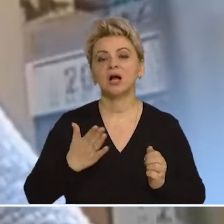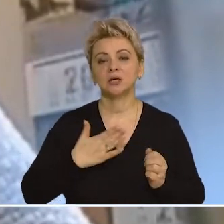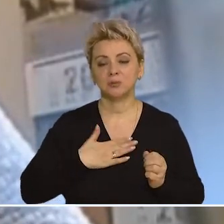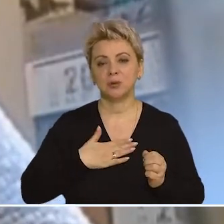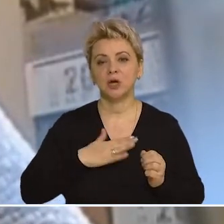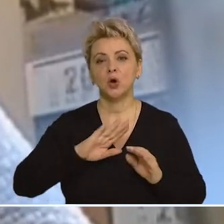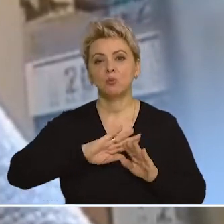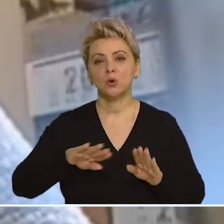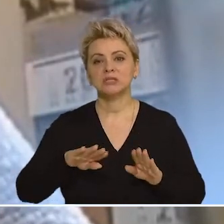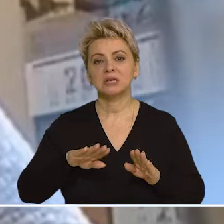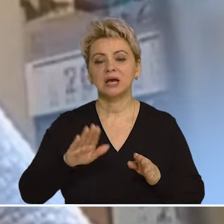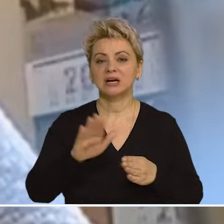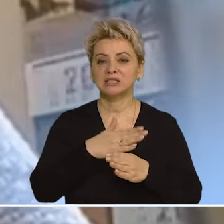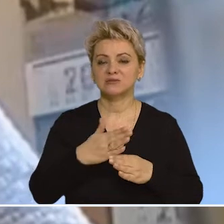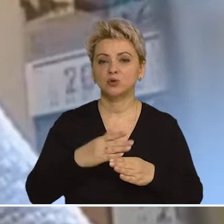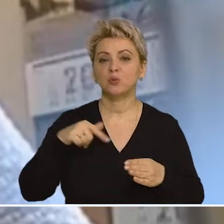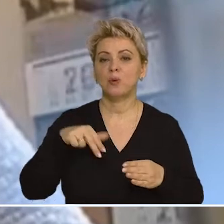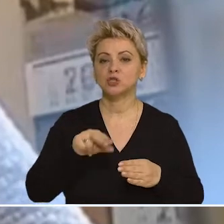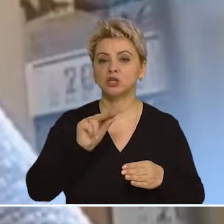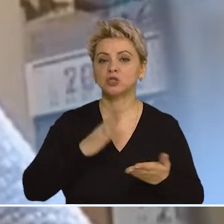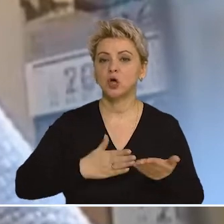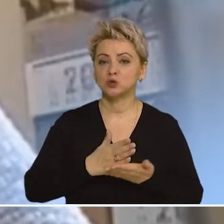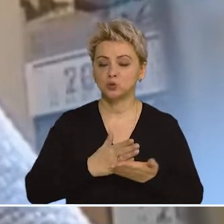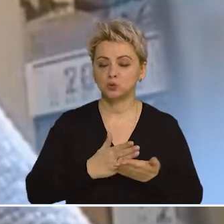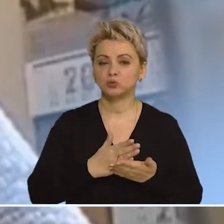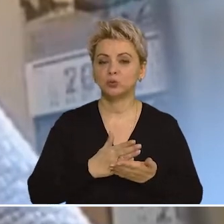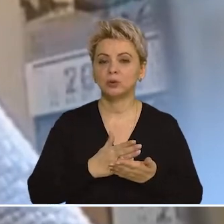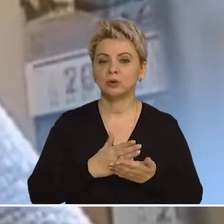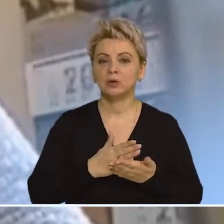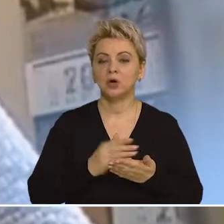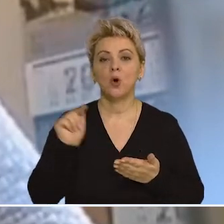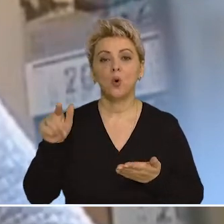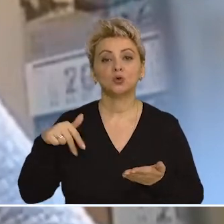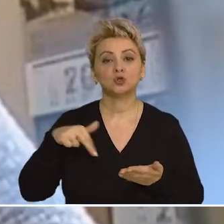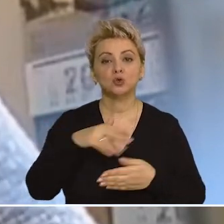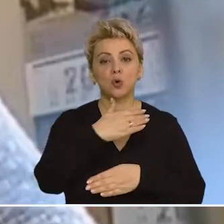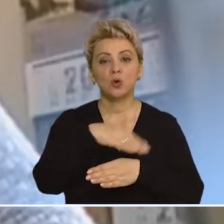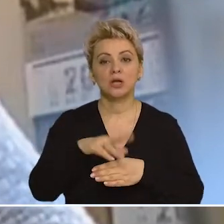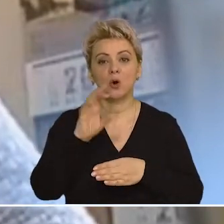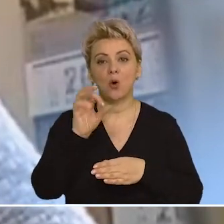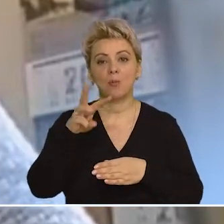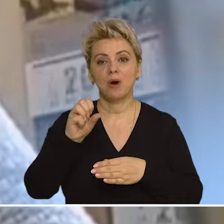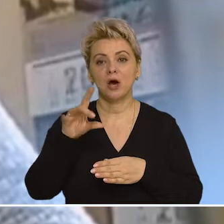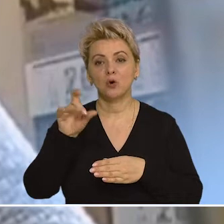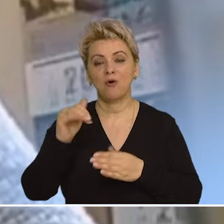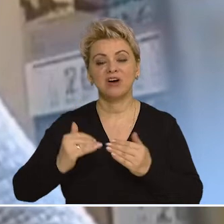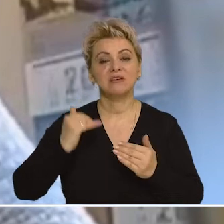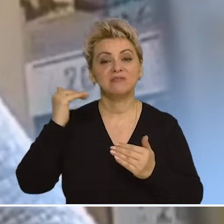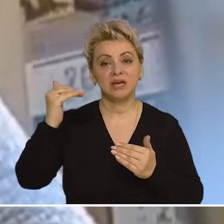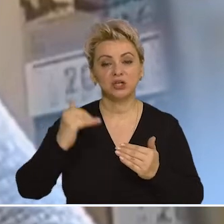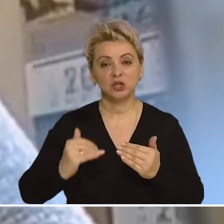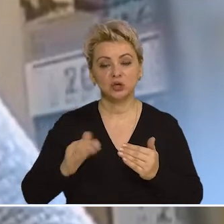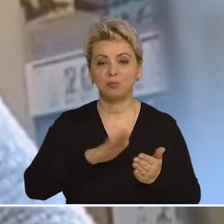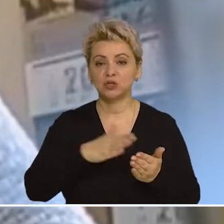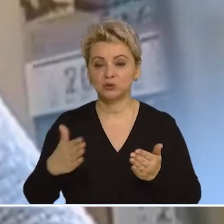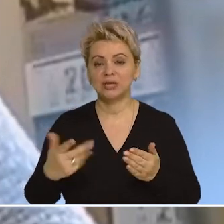после развода. Пошли на службу. Вот он шел по улице Комарова, верхняя и